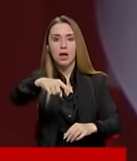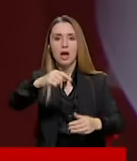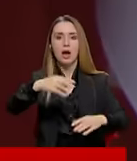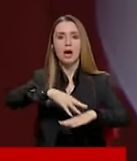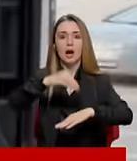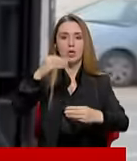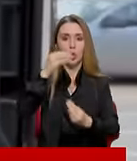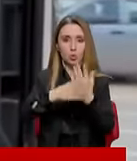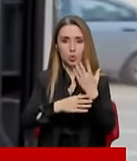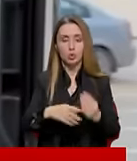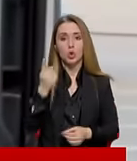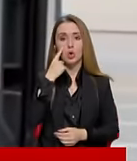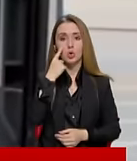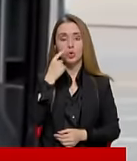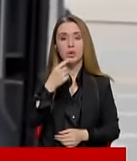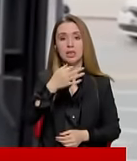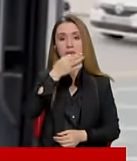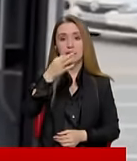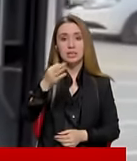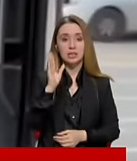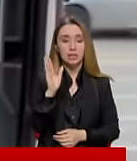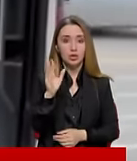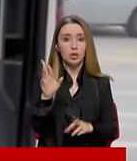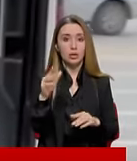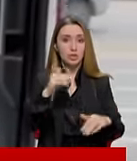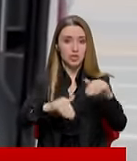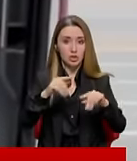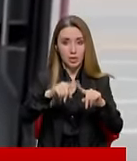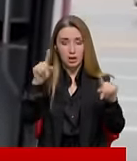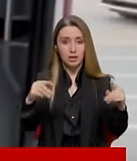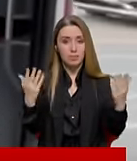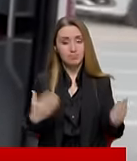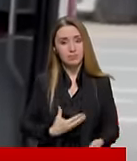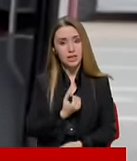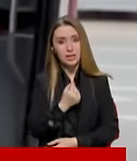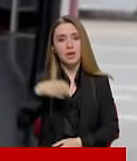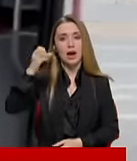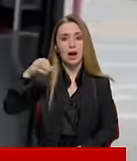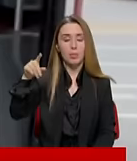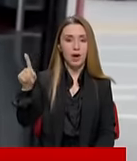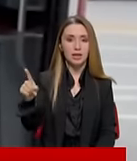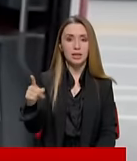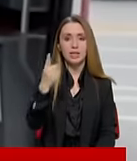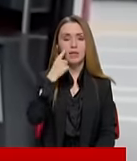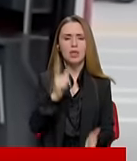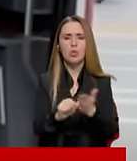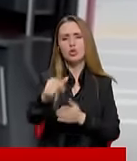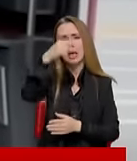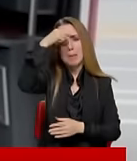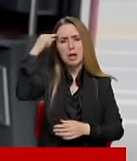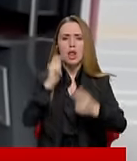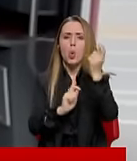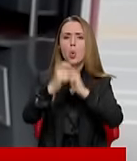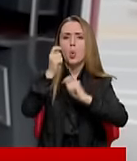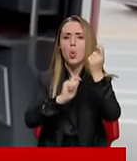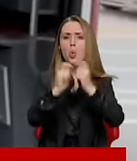kabine oluşturuyoruz hükümet izne çıkmış gözüküyor seçimlere kadar maalesef AK Parti Devletin bütün imkanlarını kullanarak